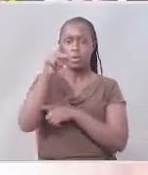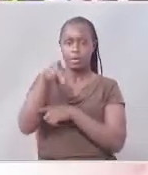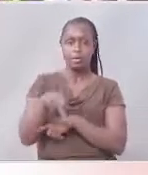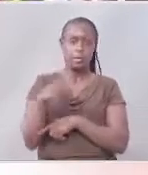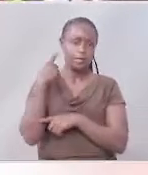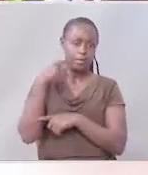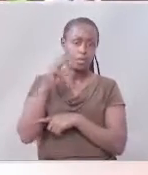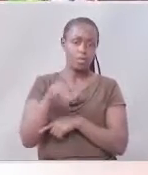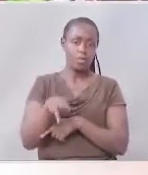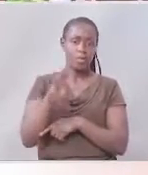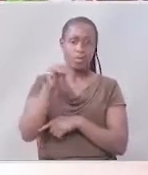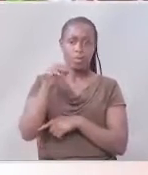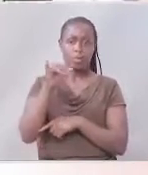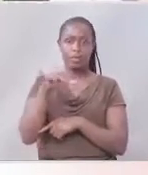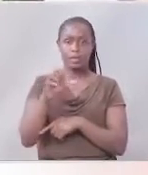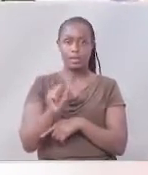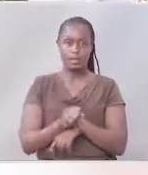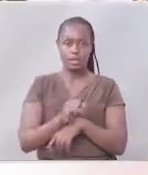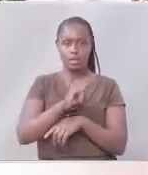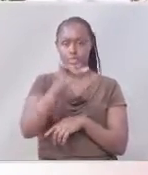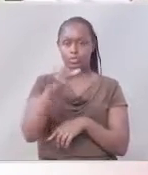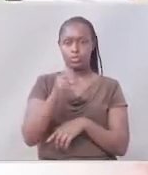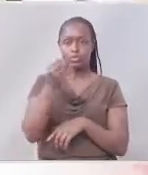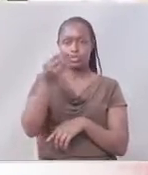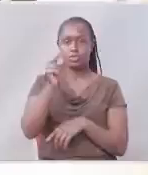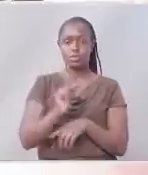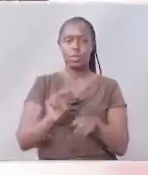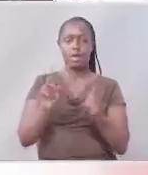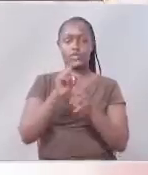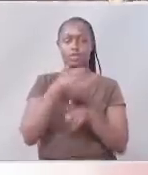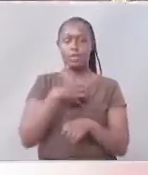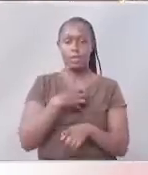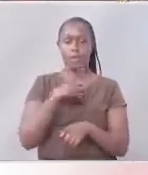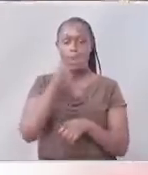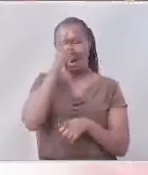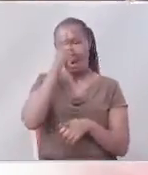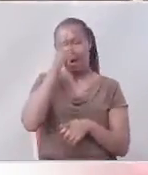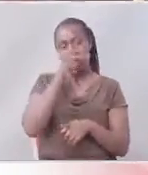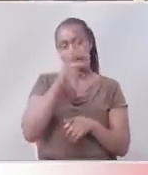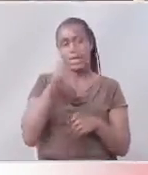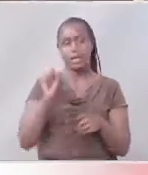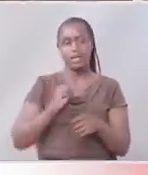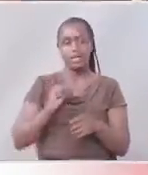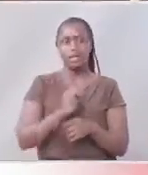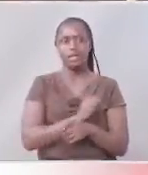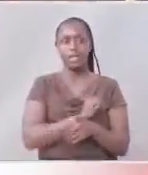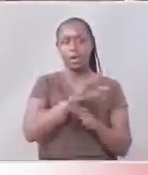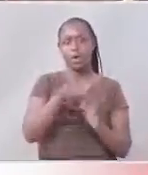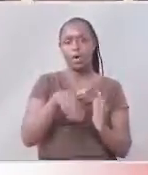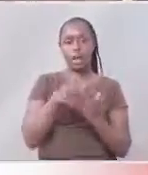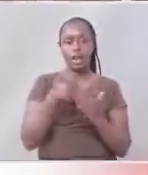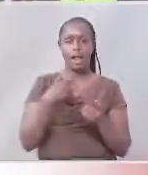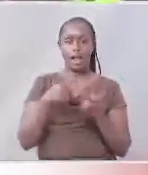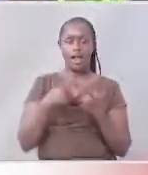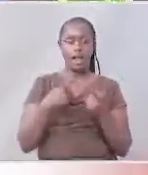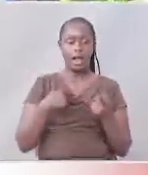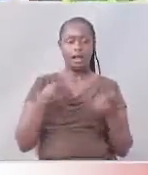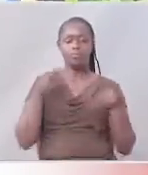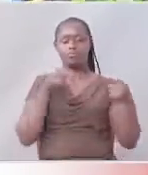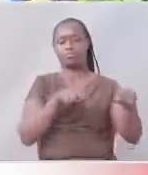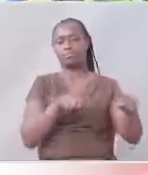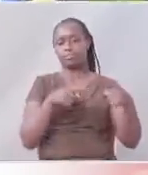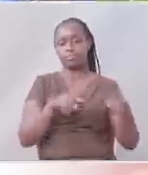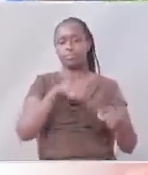of Mumias East, John Waluke of Sirisia, and former Kakamega Senator Bonnie Halwale have slammed ODM leader Raila